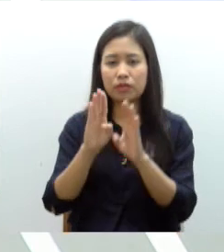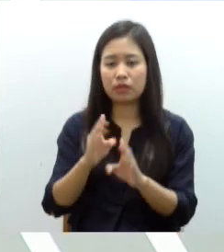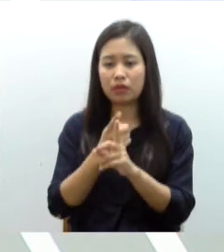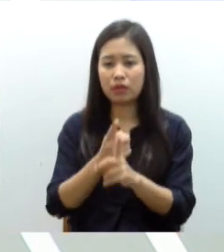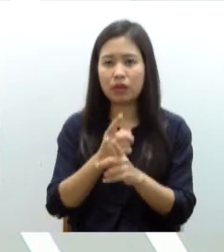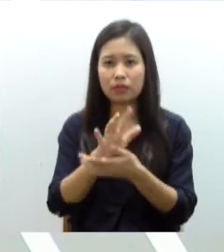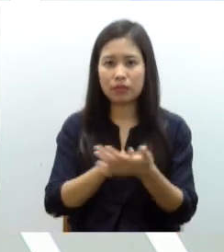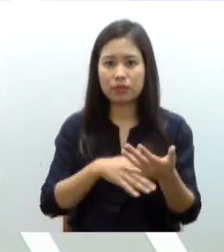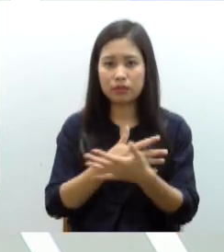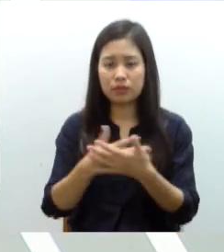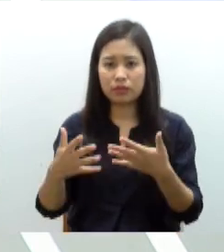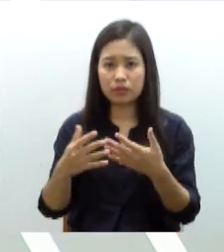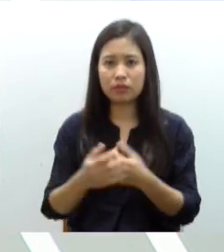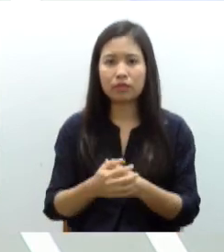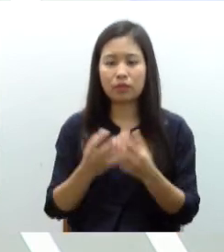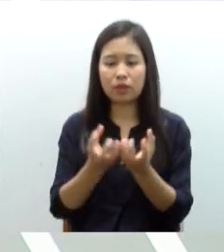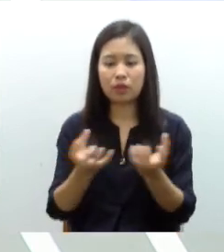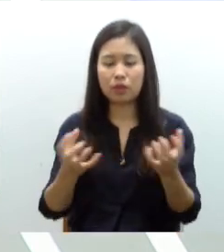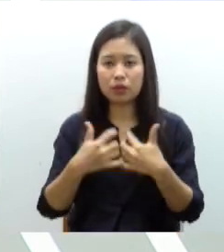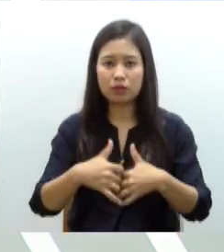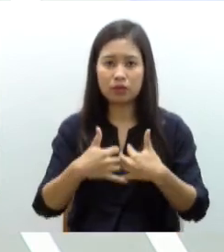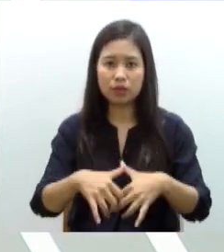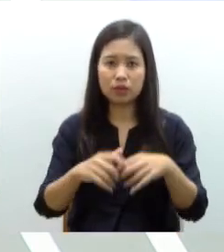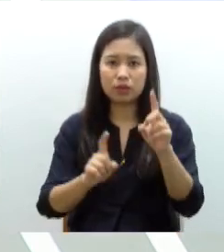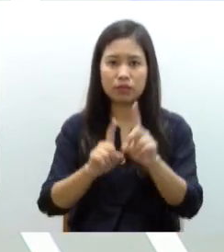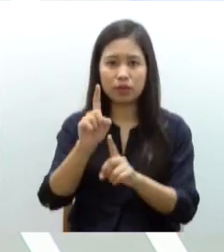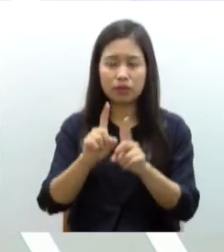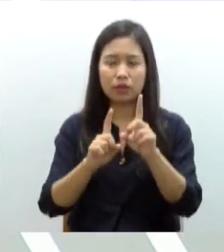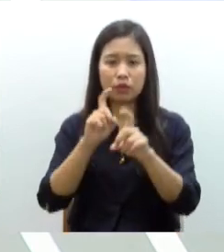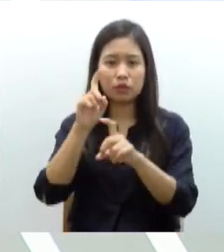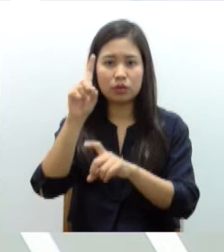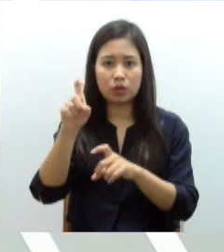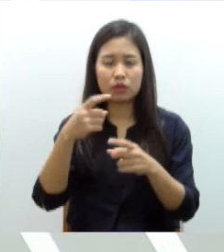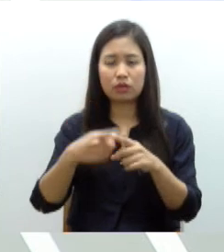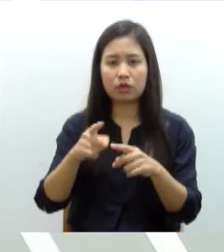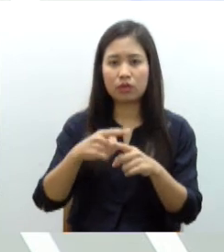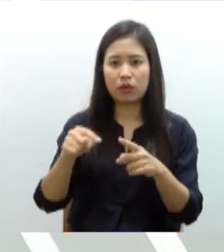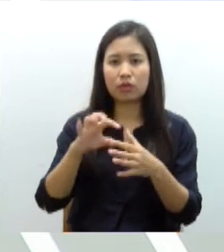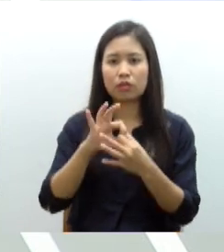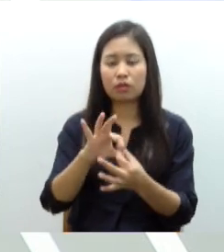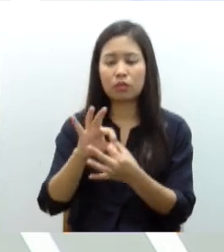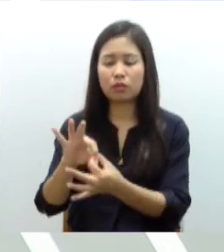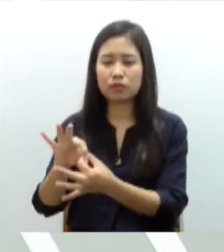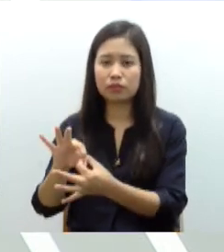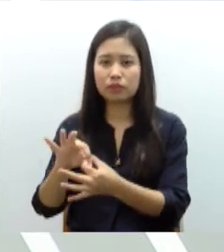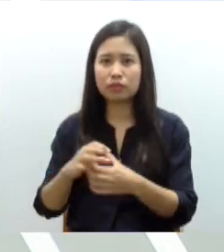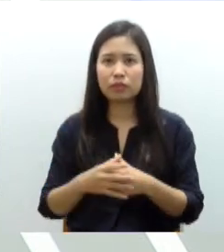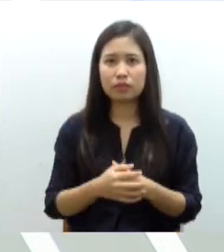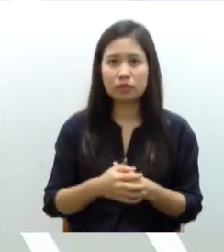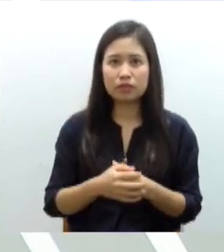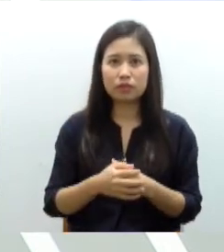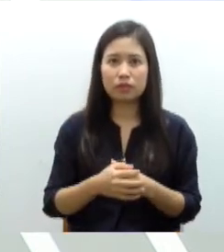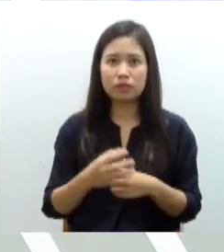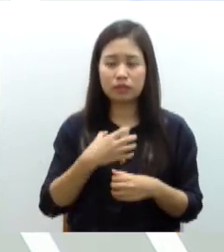แล้วก็เรื่องขององค์ประกอบของการประเมินนะครับเครื่องมือการประเมินตัวชี้วัดนะที่เกี่ยวข้องนะฮะแล้วก็เรื่องของการประเมินนะครับท่านนี้ก็อยาก